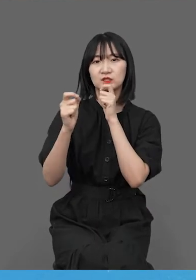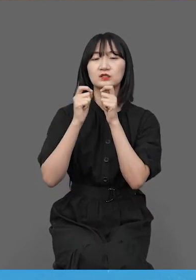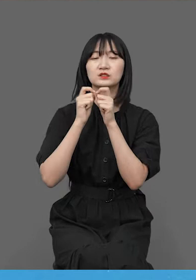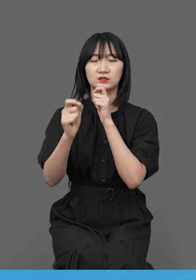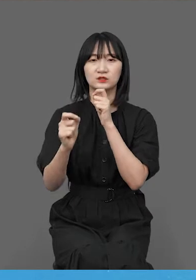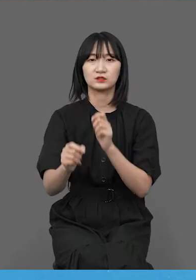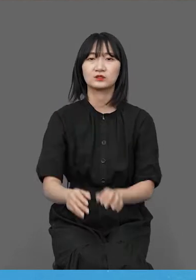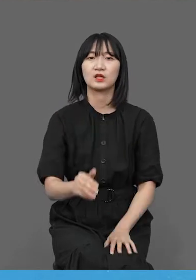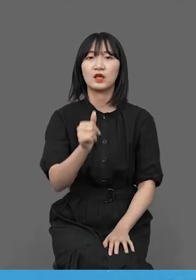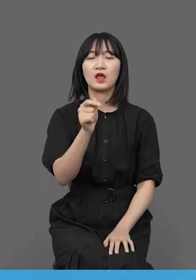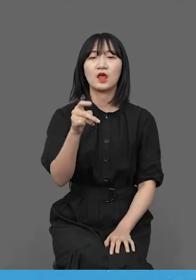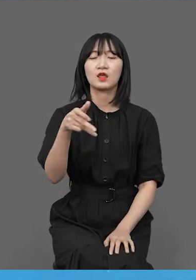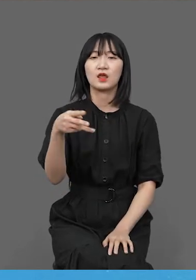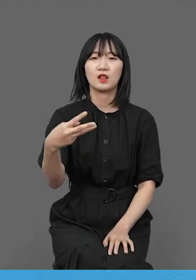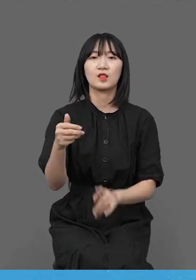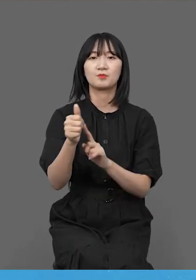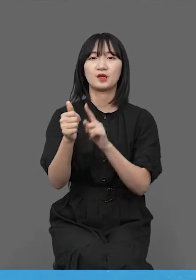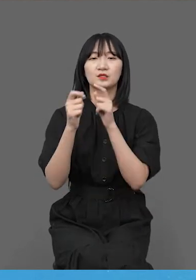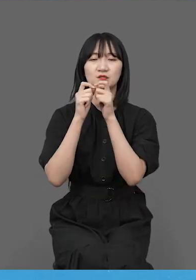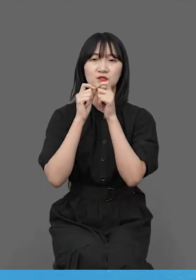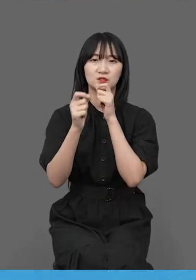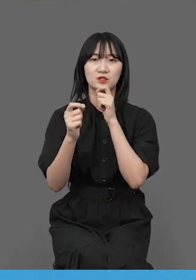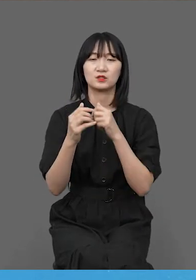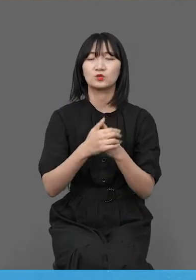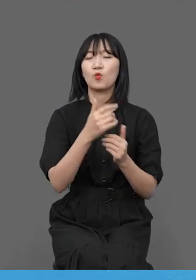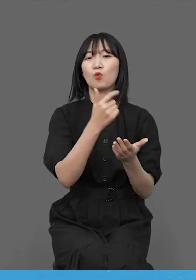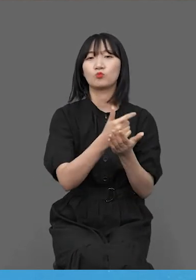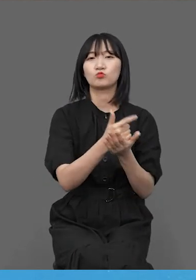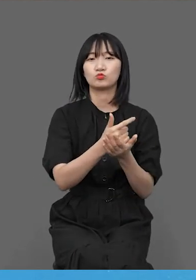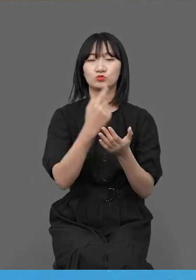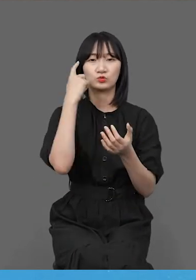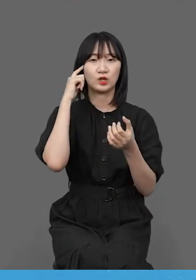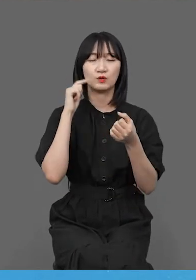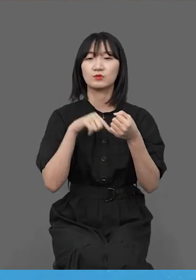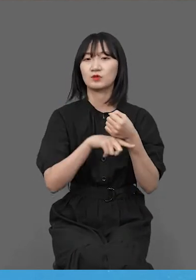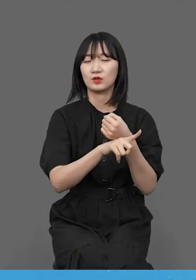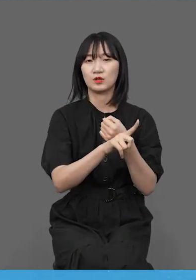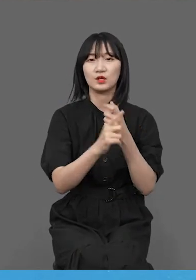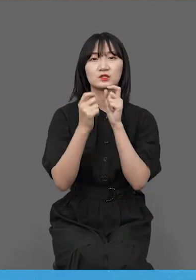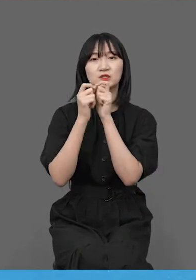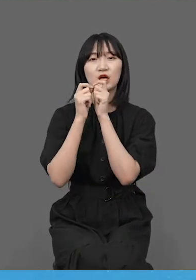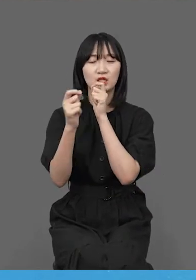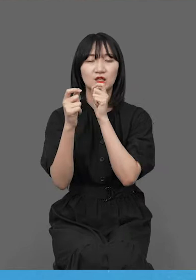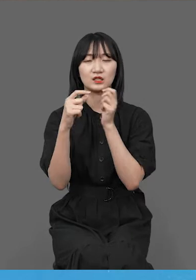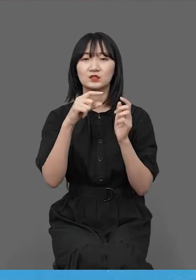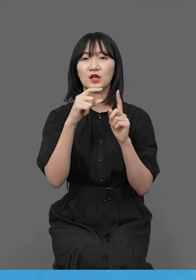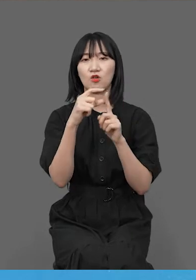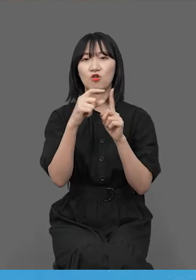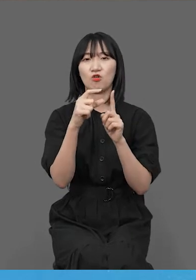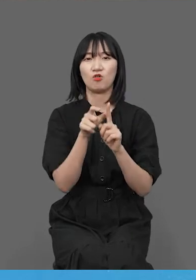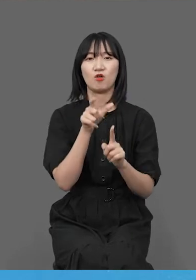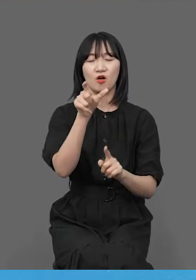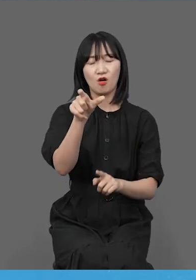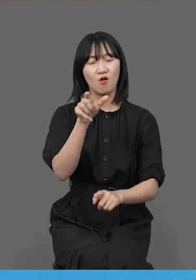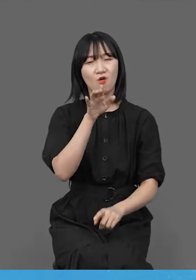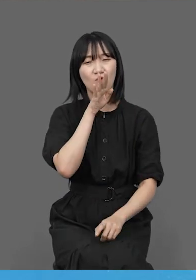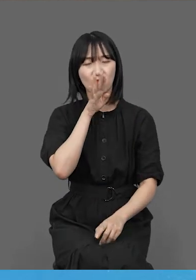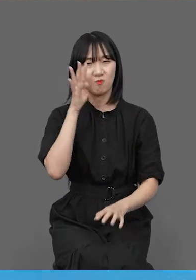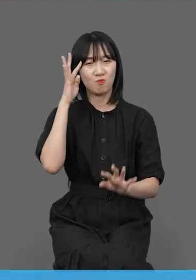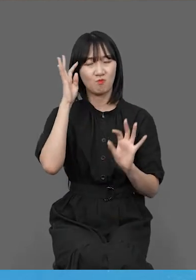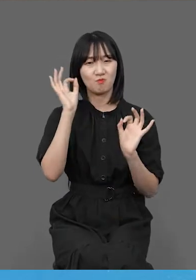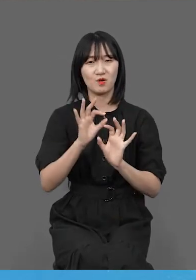사기친다 뭐 이런 뜻이에요. 과학 논문 제목에 fraud라는 단어가 들어가는 것은 참 이례적인